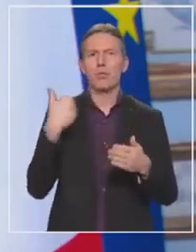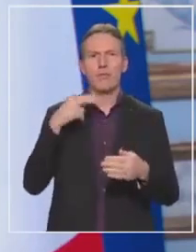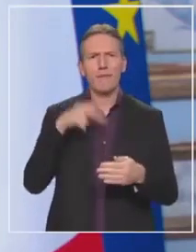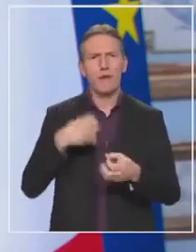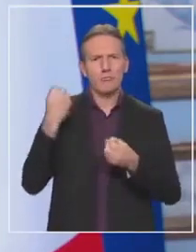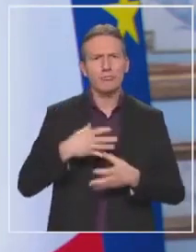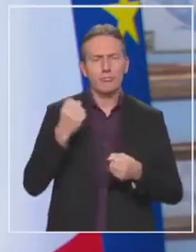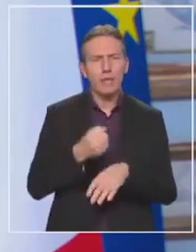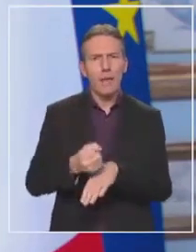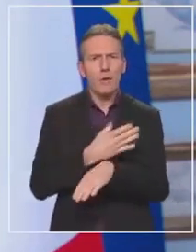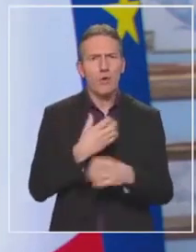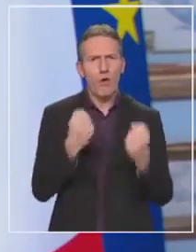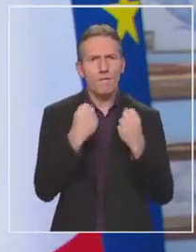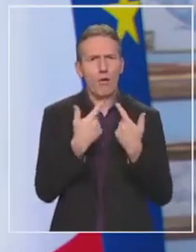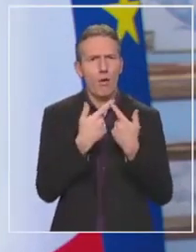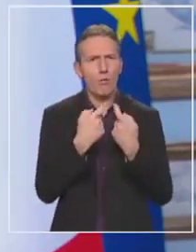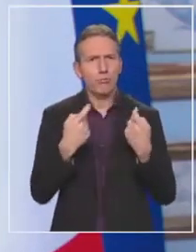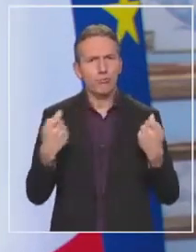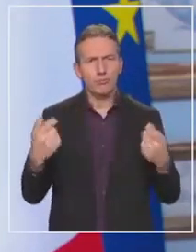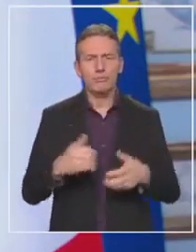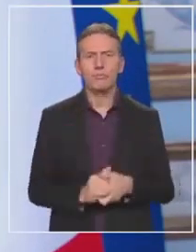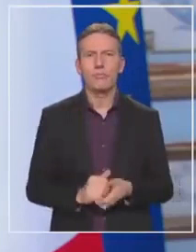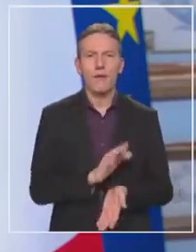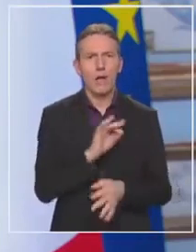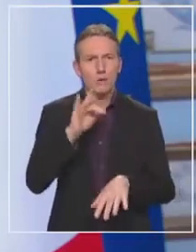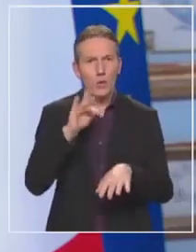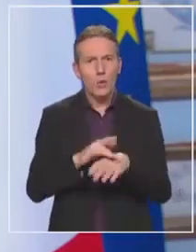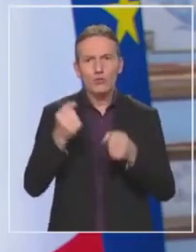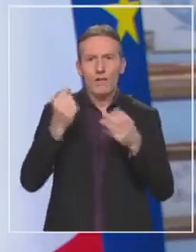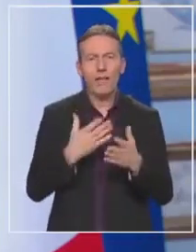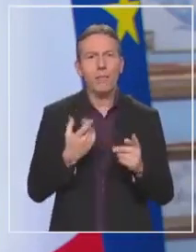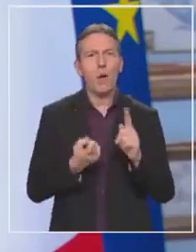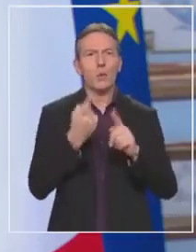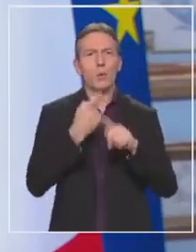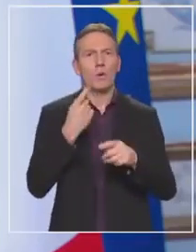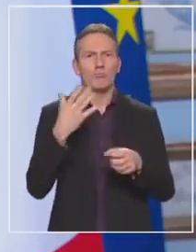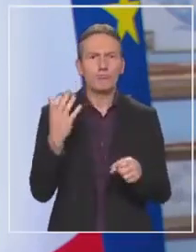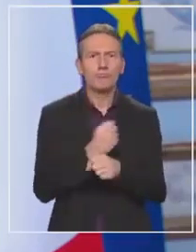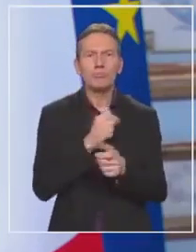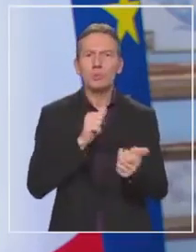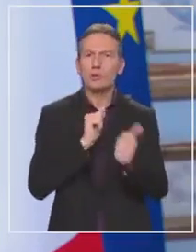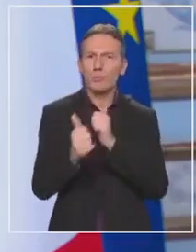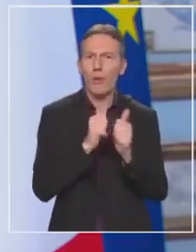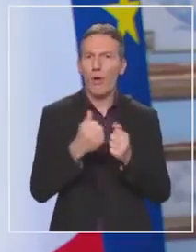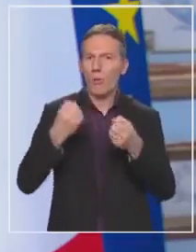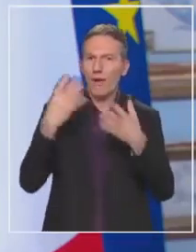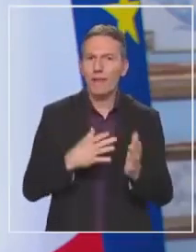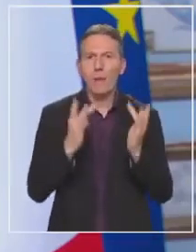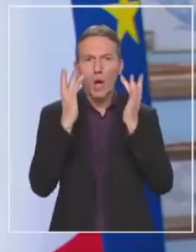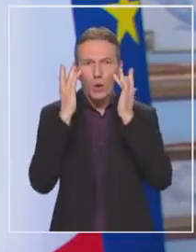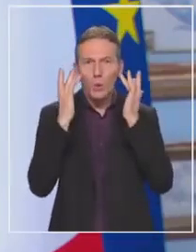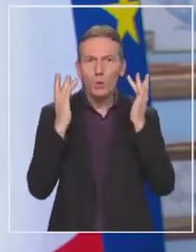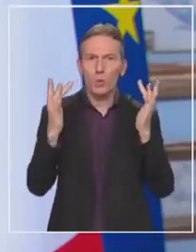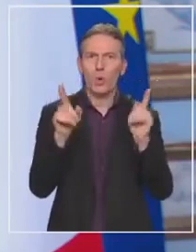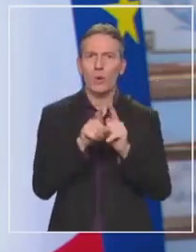épargnés en émotions intenses de toute nature la france a connu de grands moments des victoires sportives de grands événements culturels